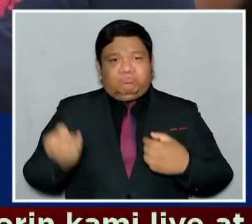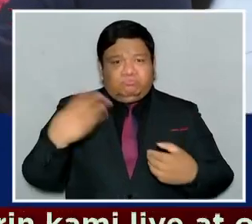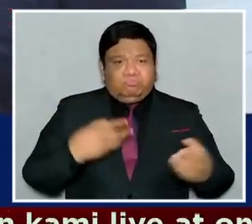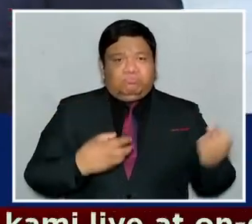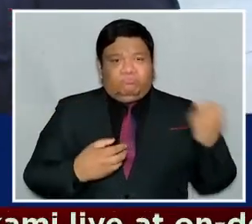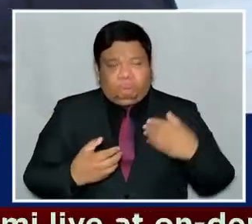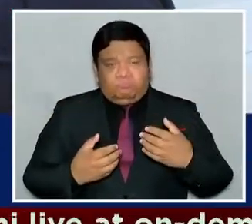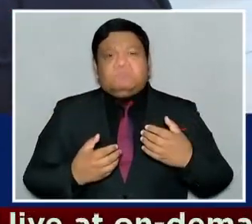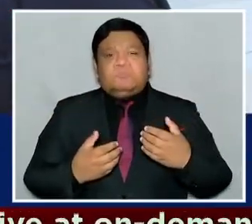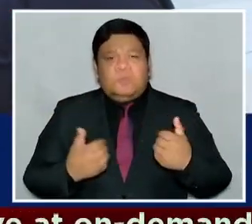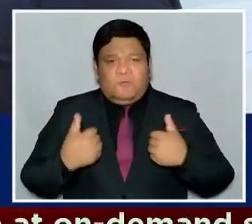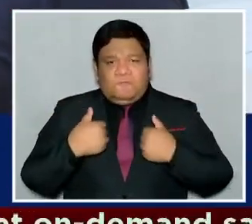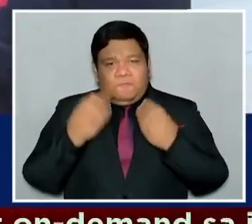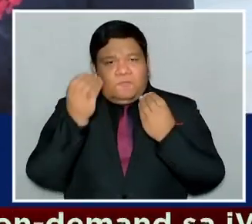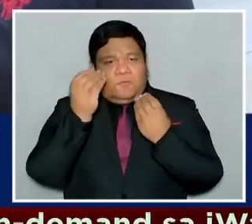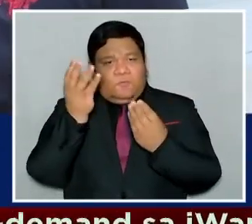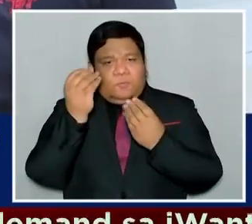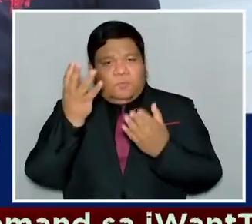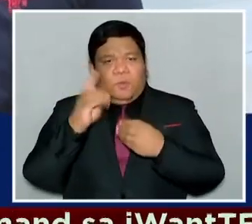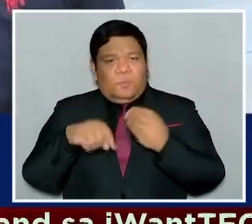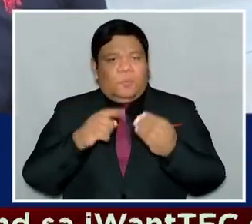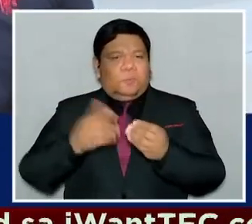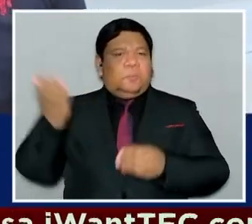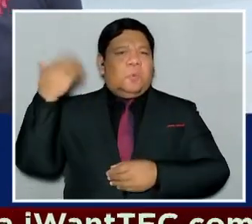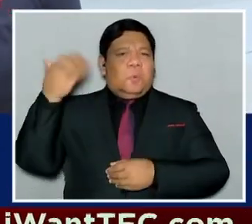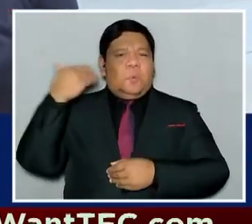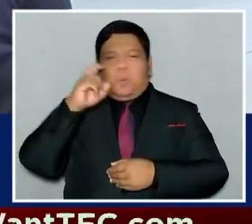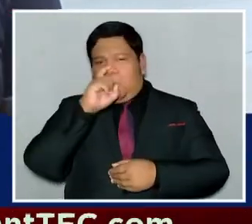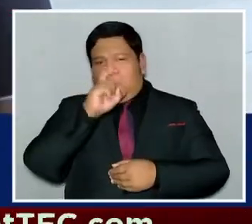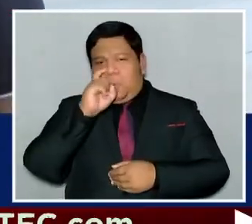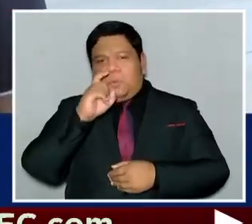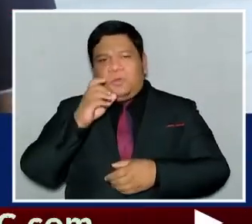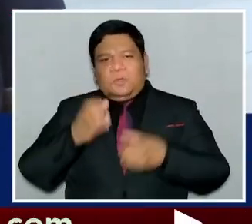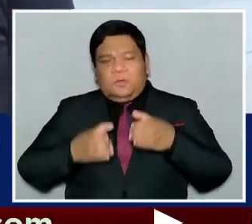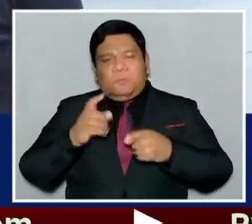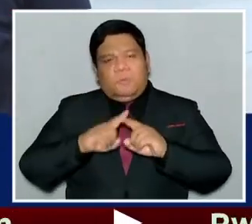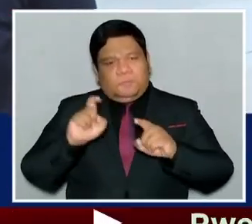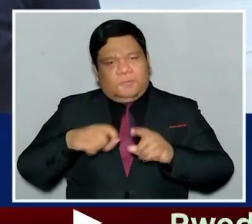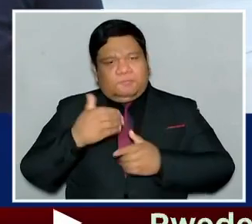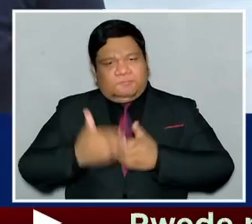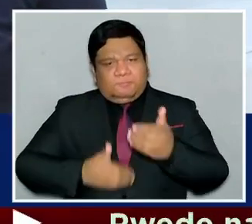with information about past cases. But we have to process them properly.